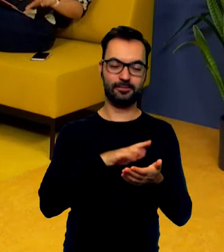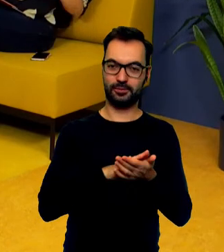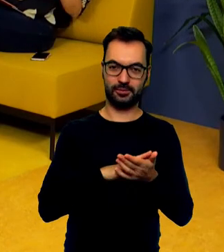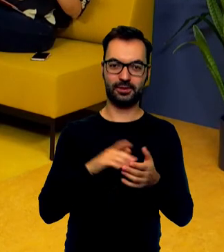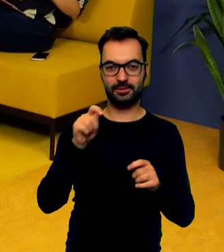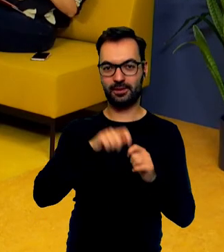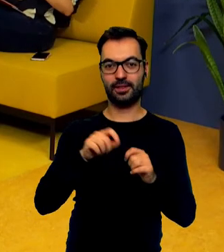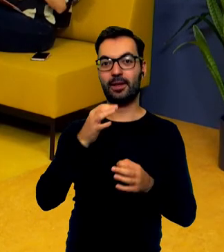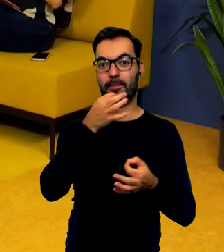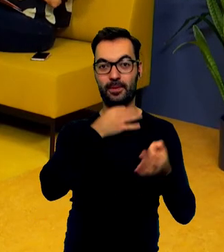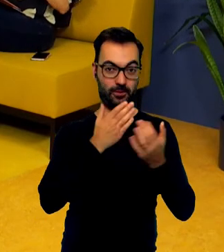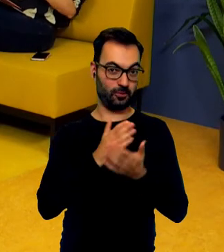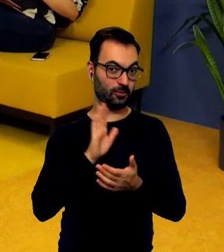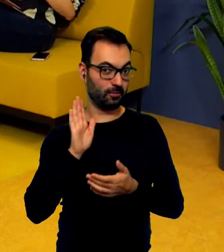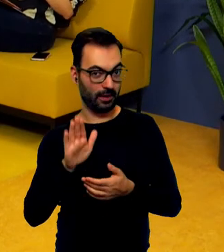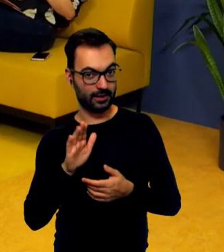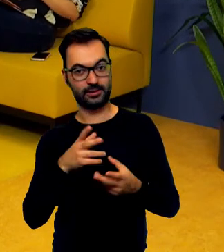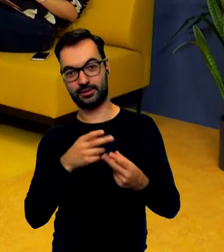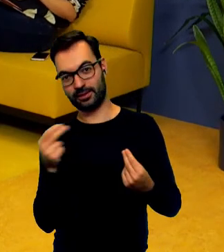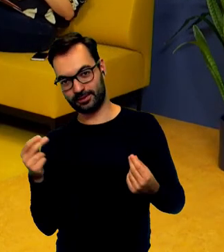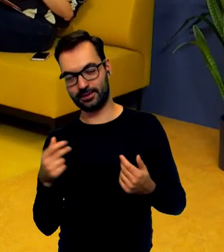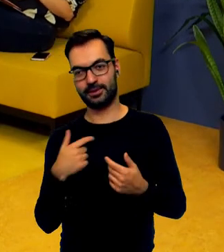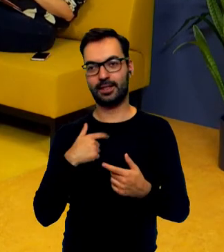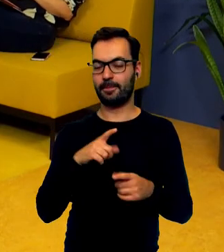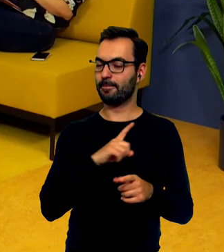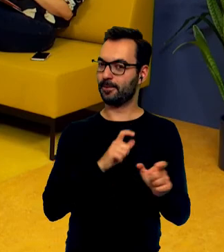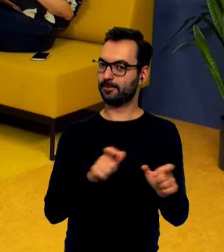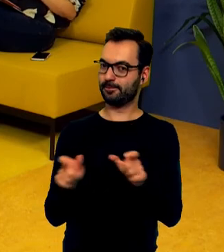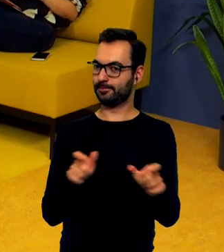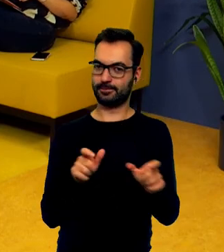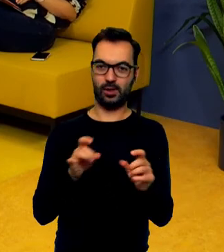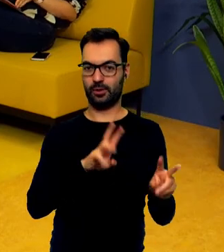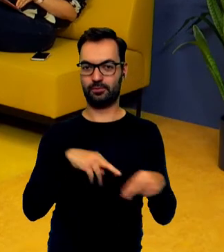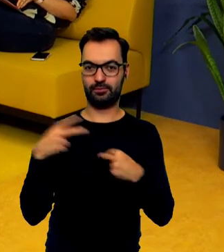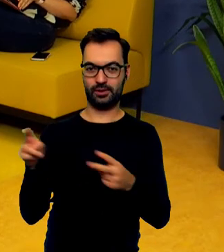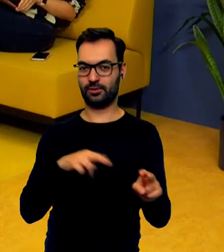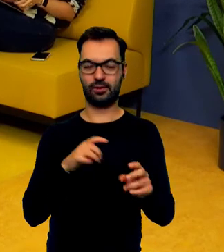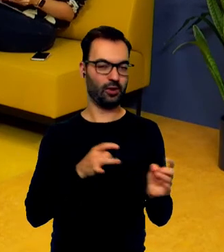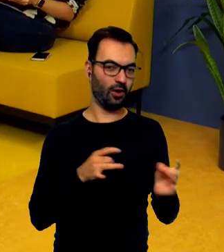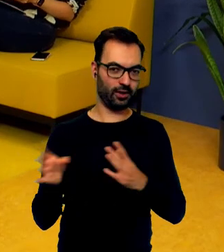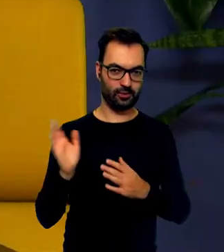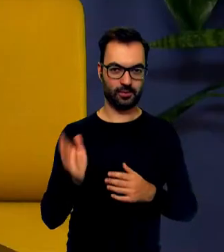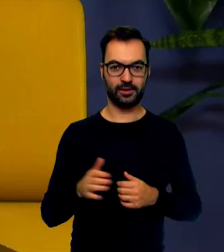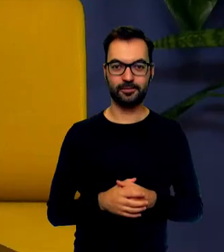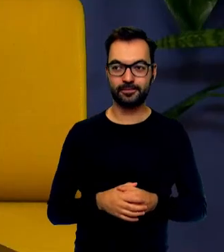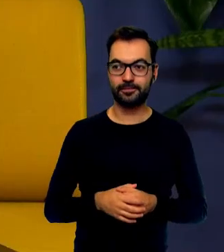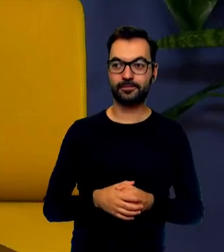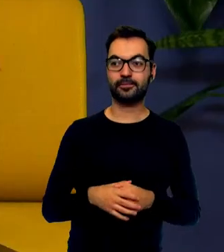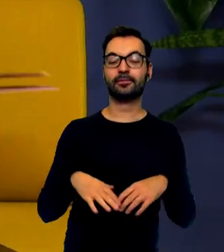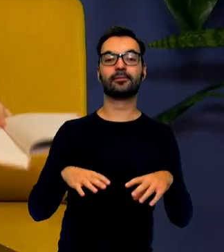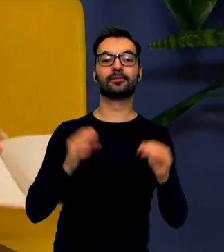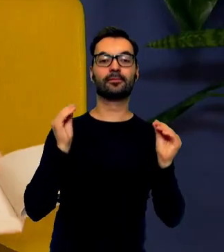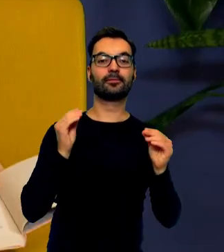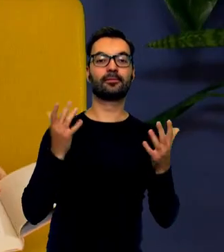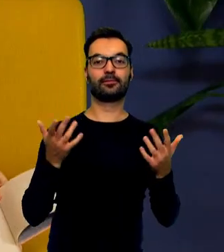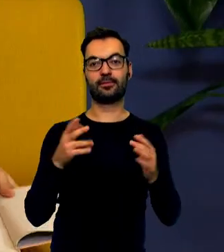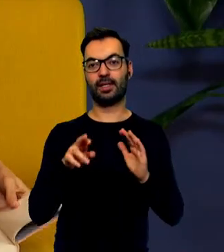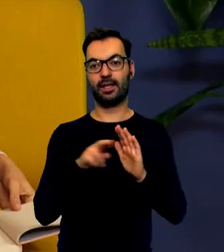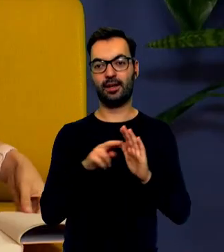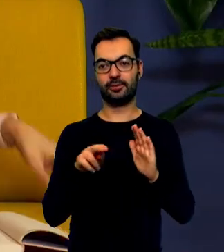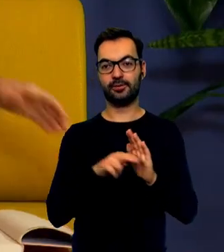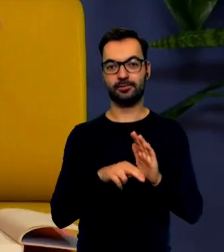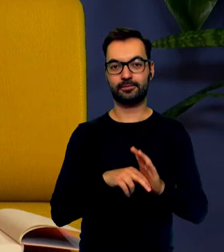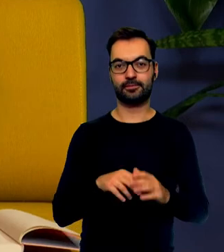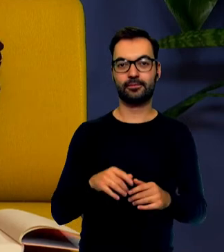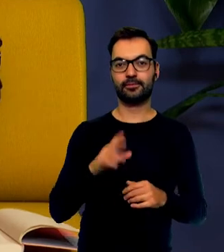tylko, czy są już od Państwa pytania, bo oczywiście jestem czujna i od razu będę je przekazywać Tomkowi. To słuchaj, zacznę od takiej reguły,